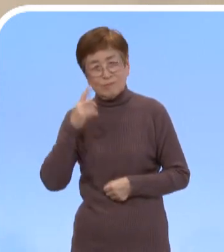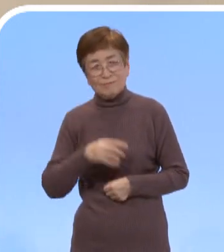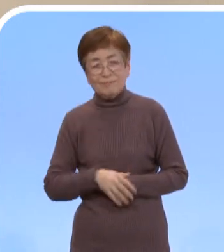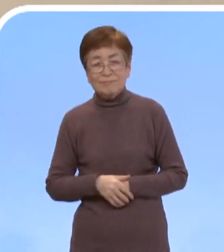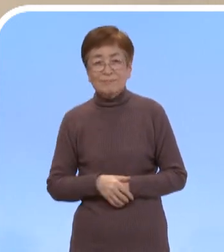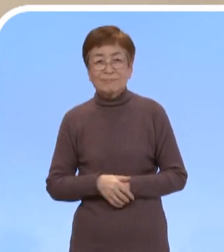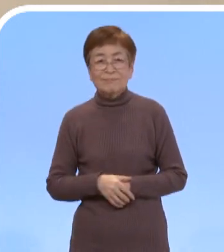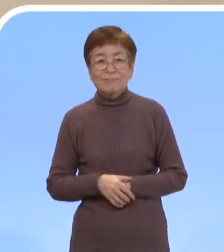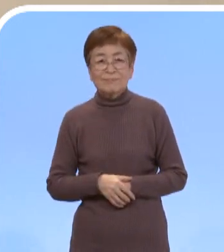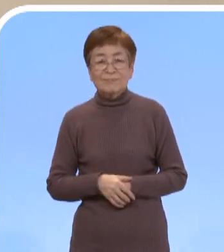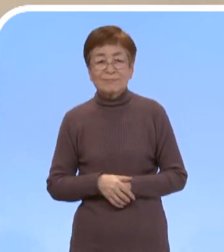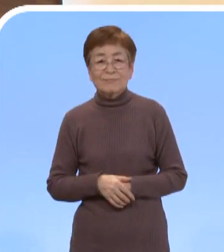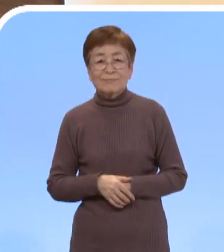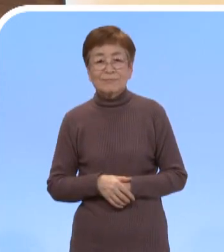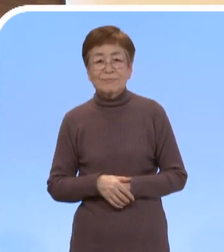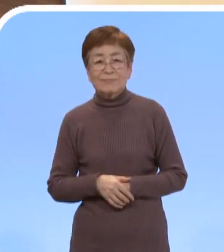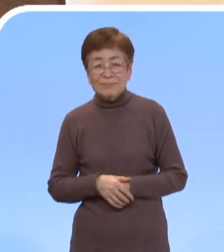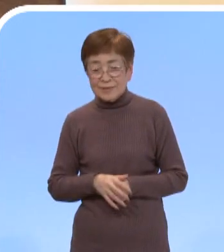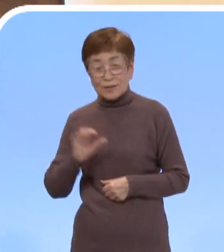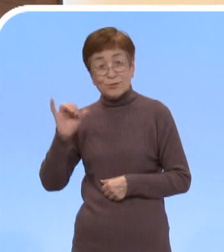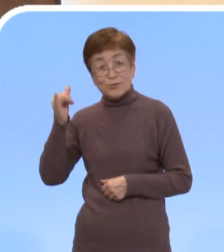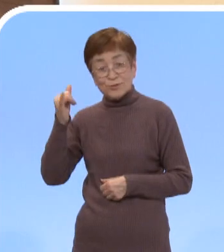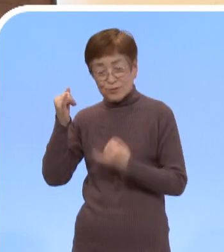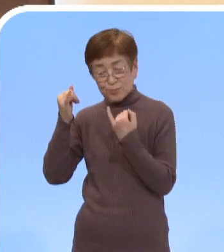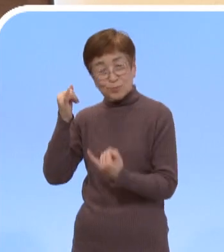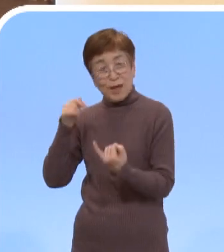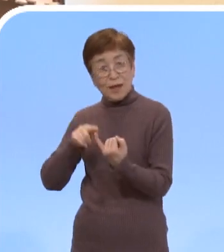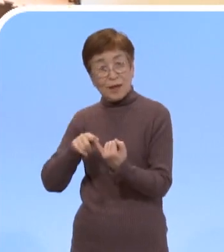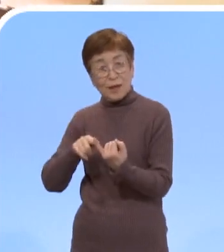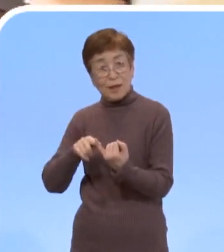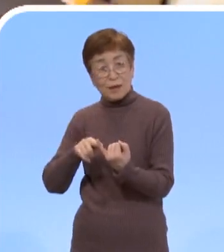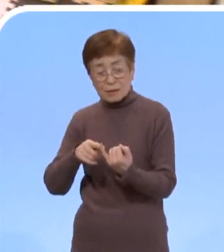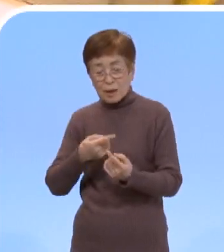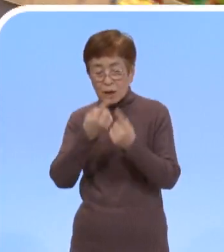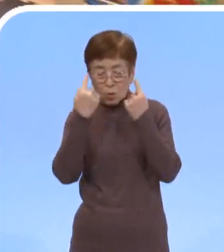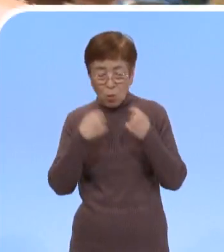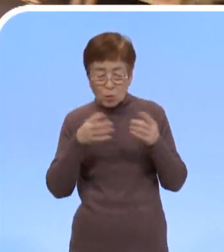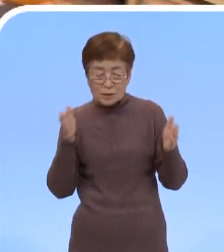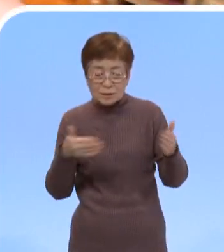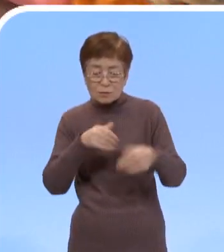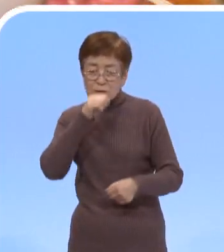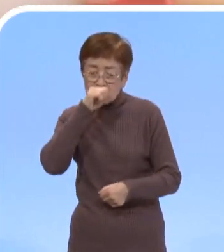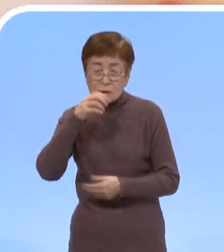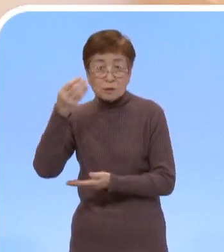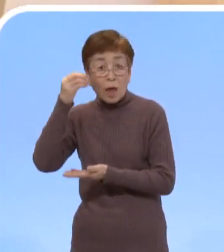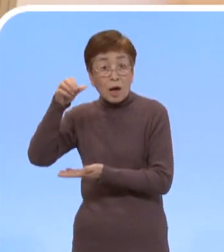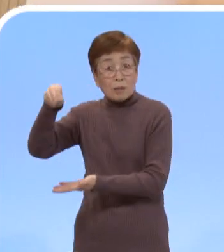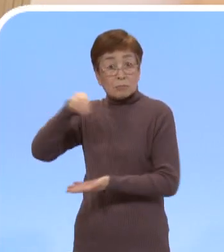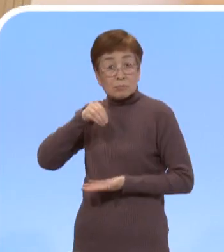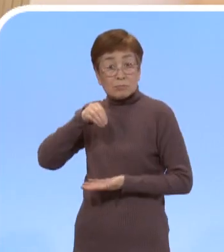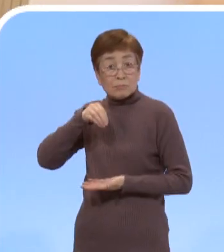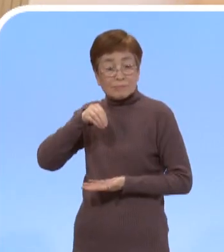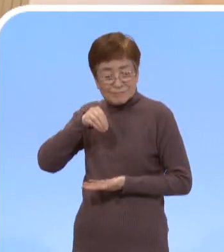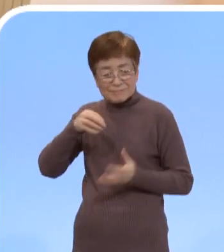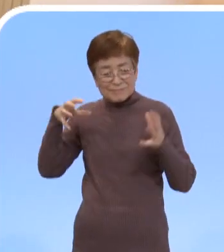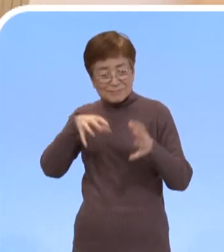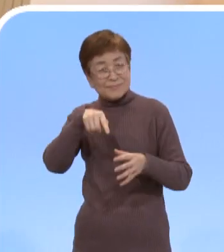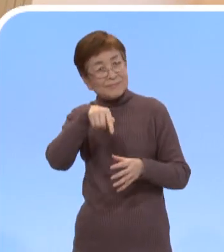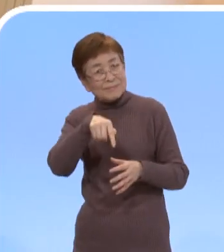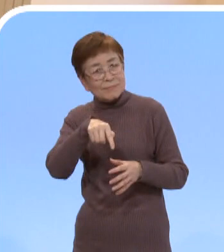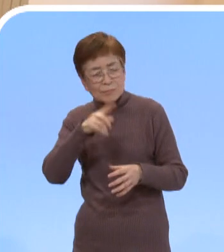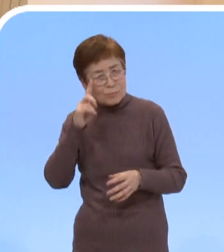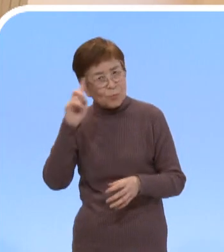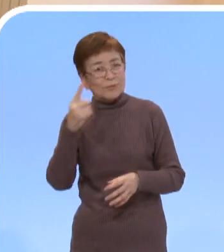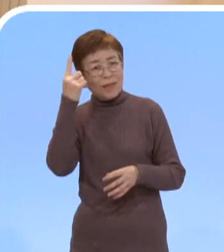存在ですかね、 うん、オーナー夫妻の娘さんの提案で作られた個室で食事をしているお客さんに